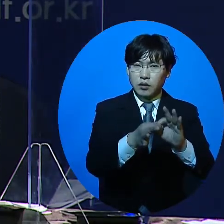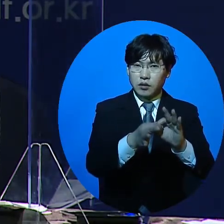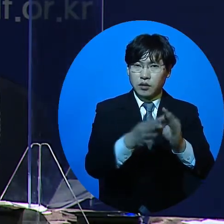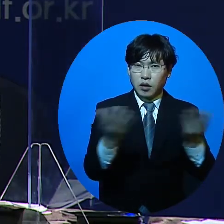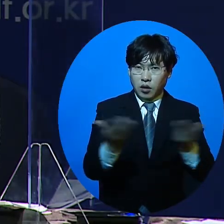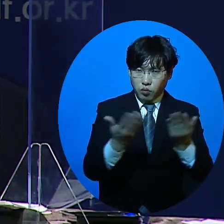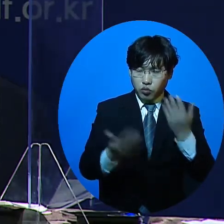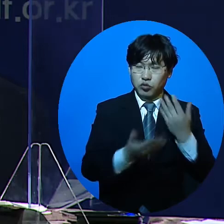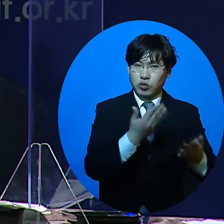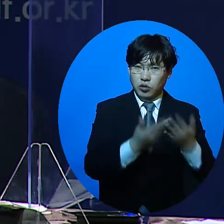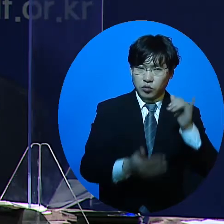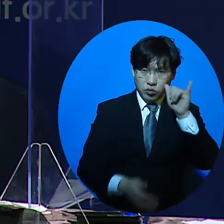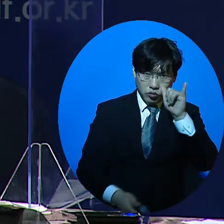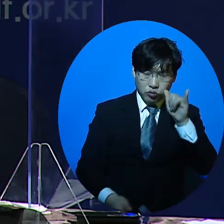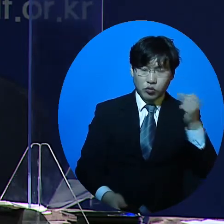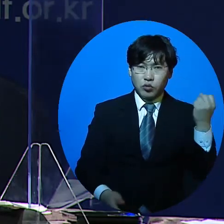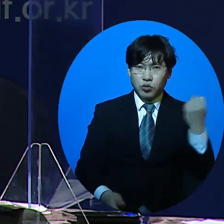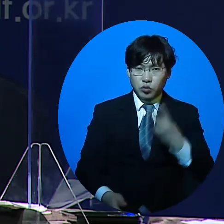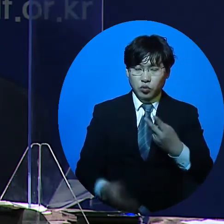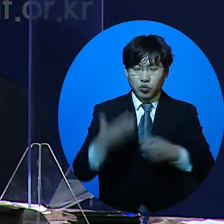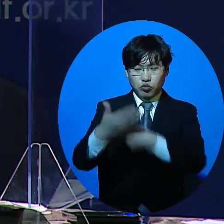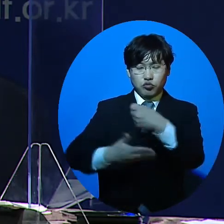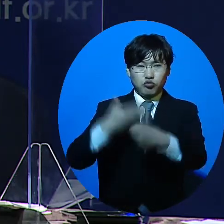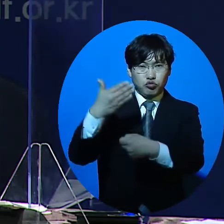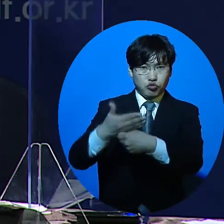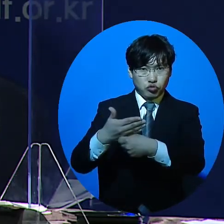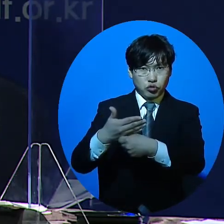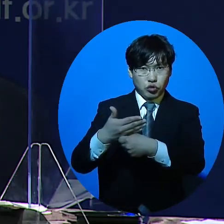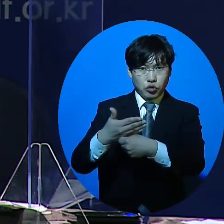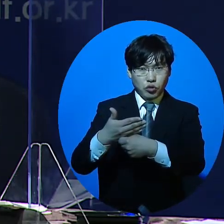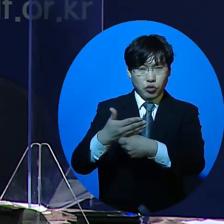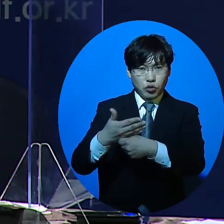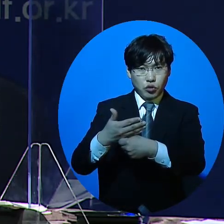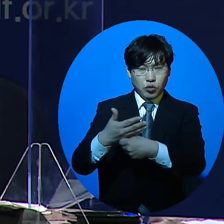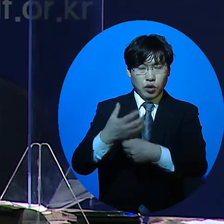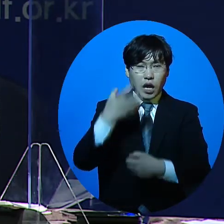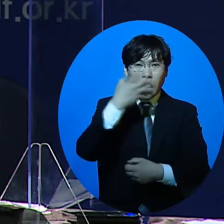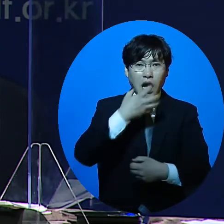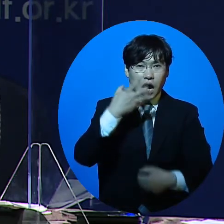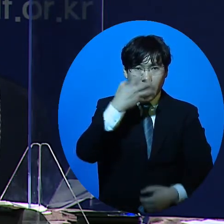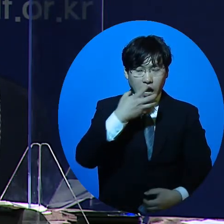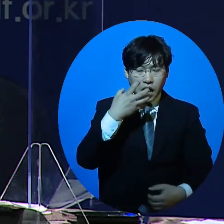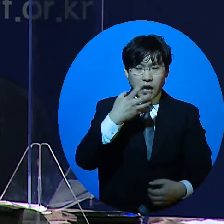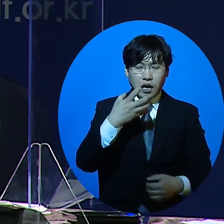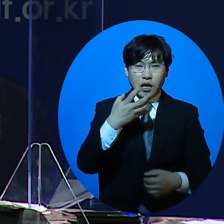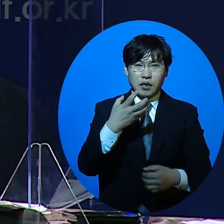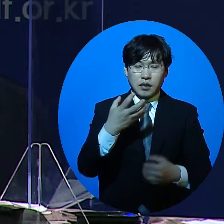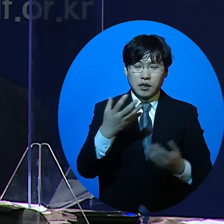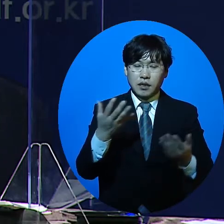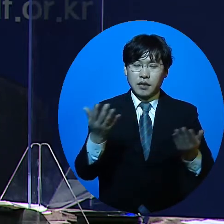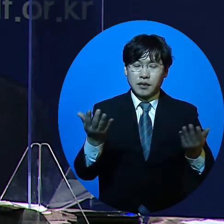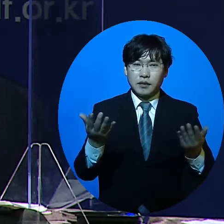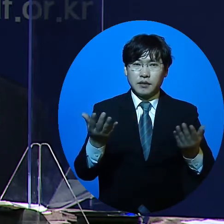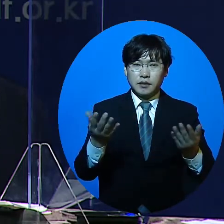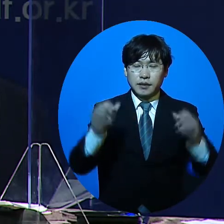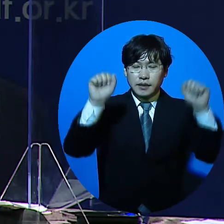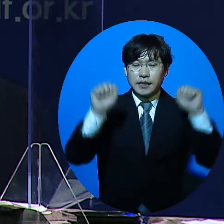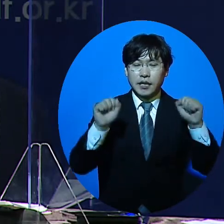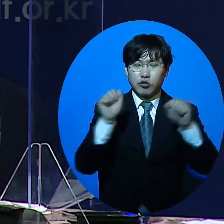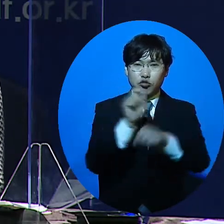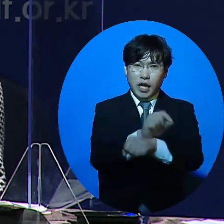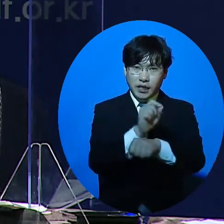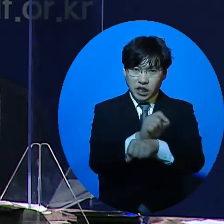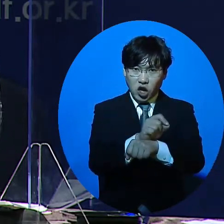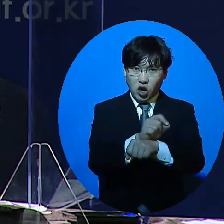업무의 경험과 그다음에 9년여간의 비장애인 체육 행정 경험을